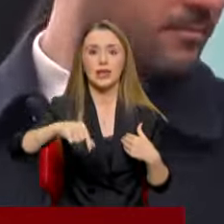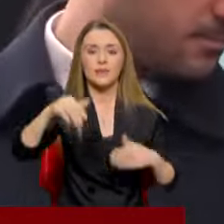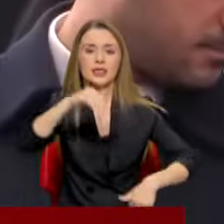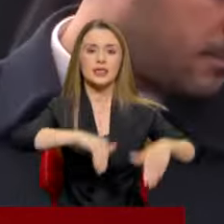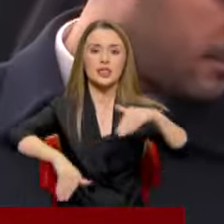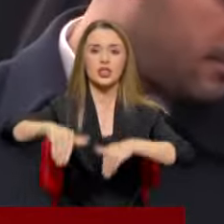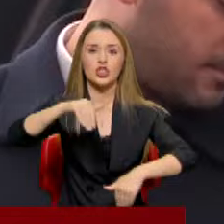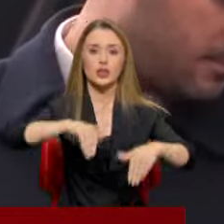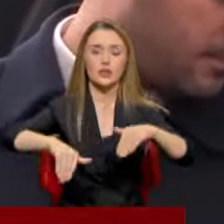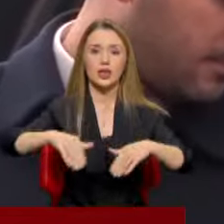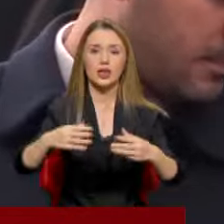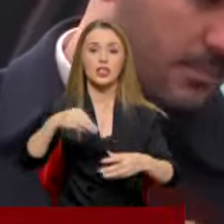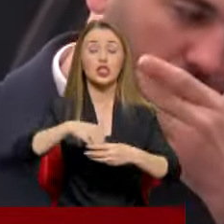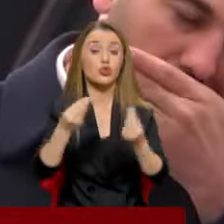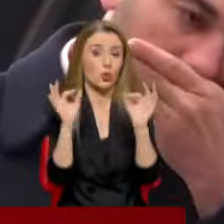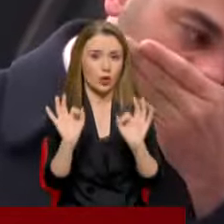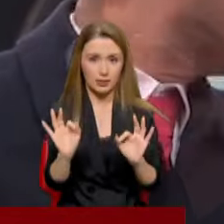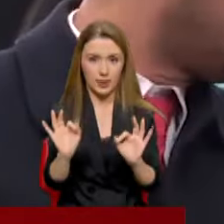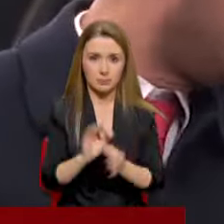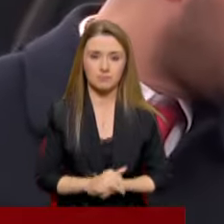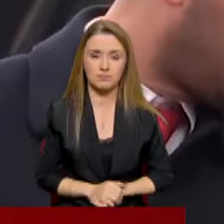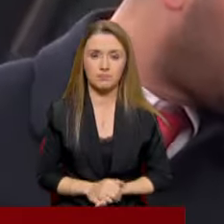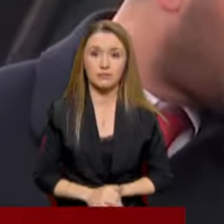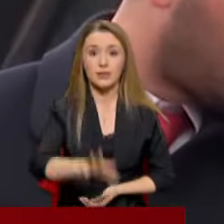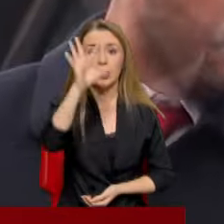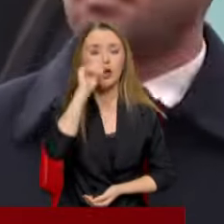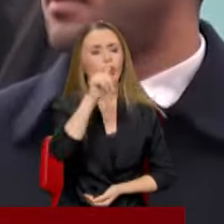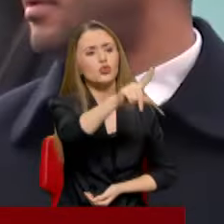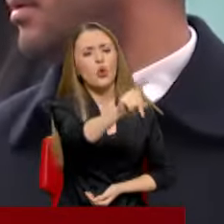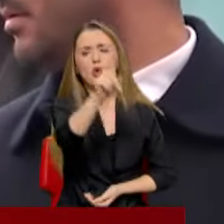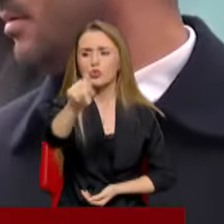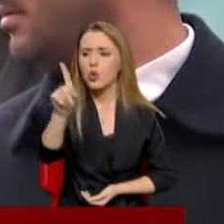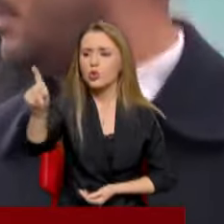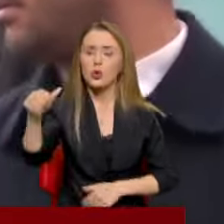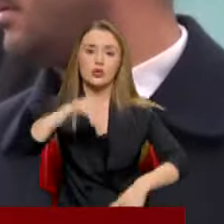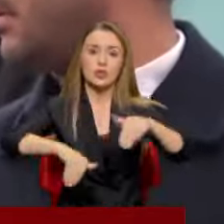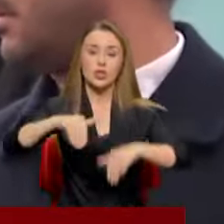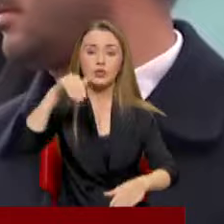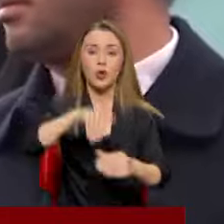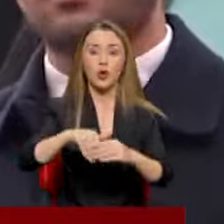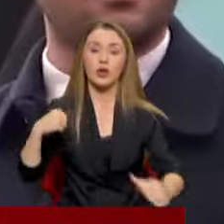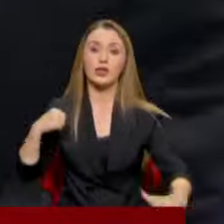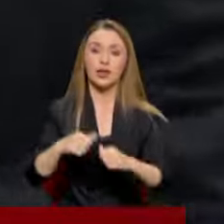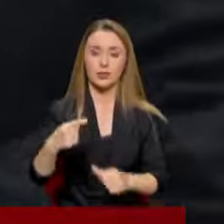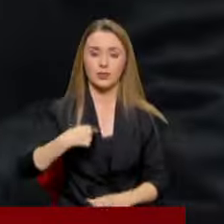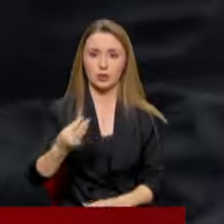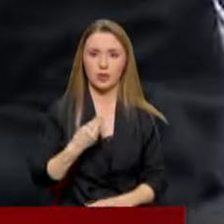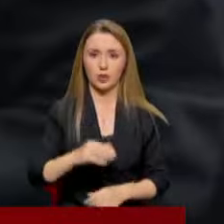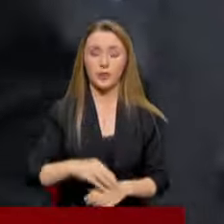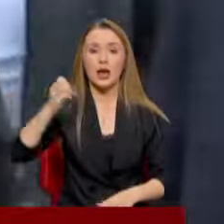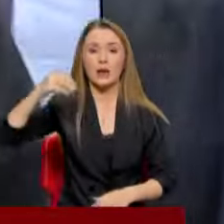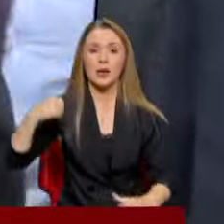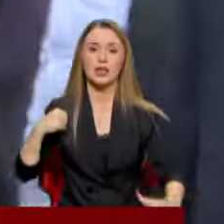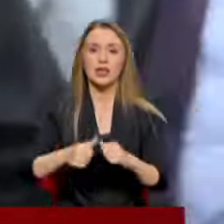seçimlerin anahtar Partisi haline gelmiş durumda kime sorsanız bu seçimde Oylar yeniden refaha diyor Ak Parti ve